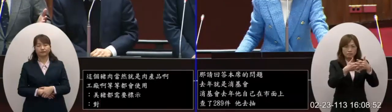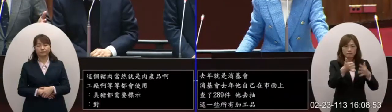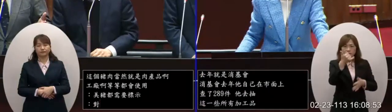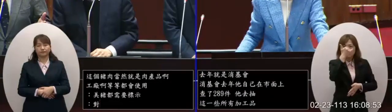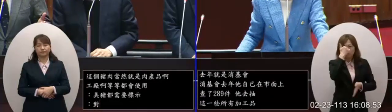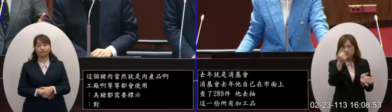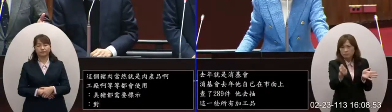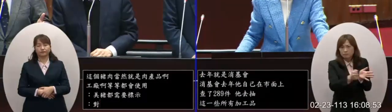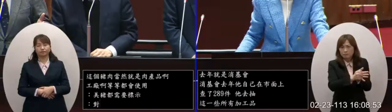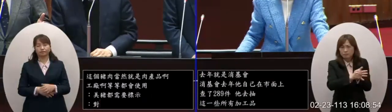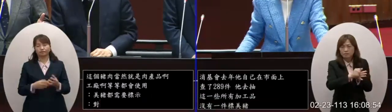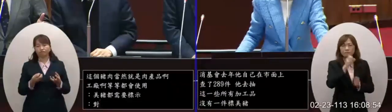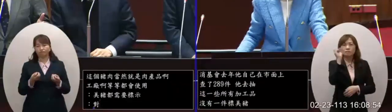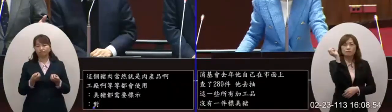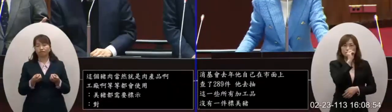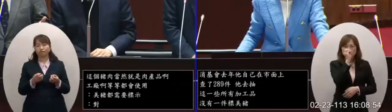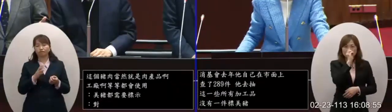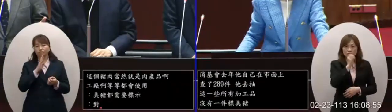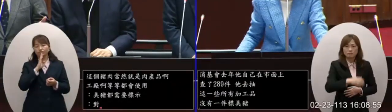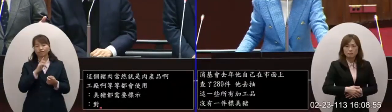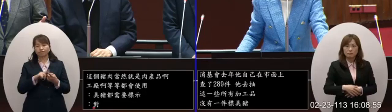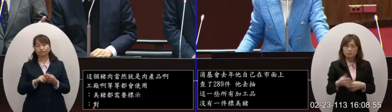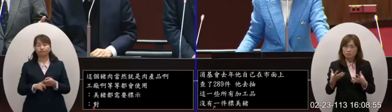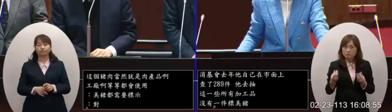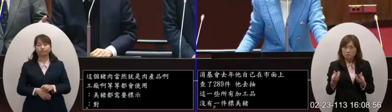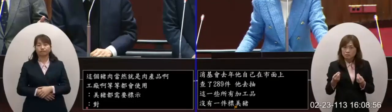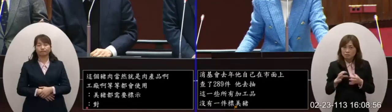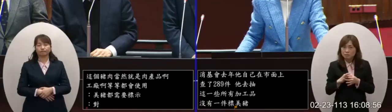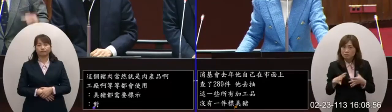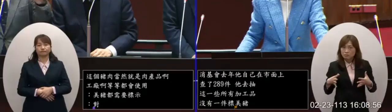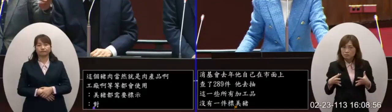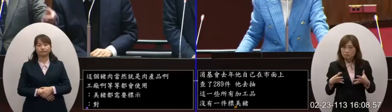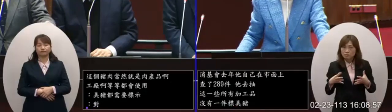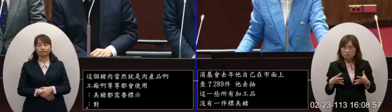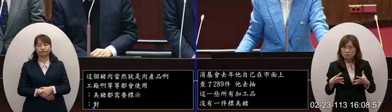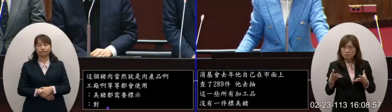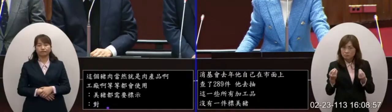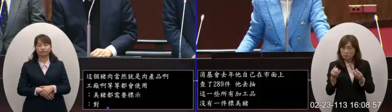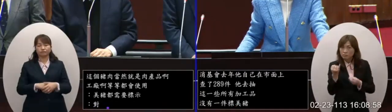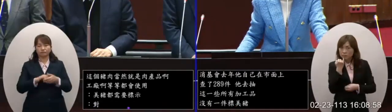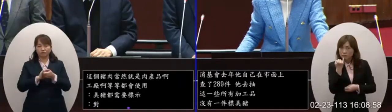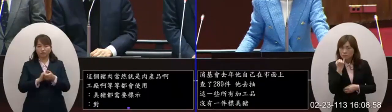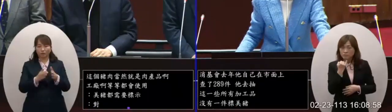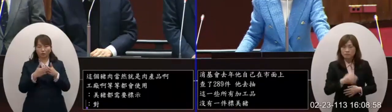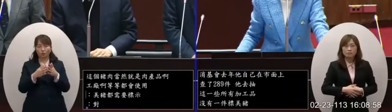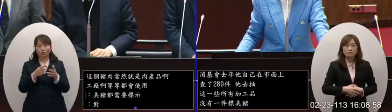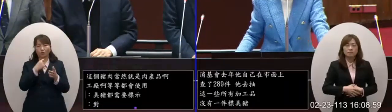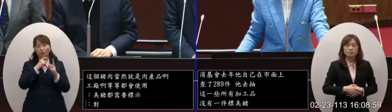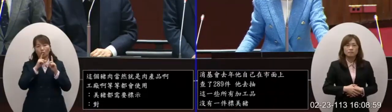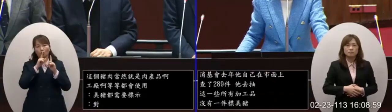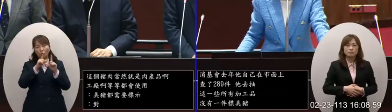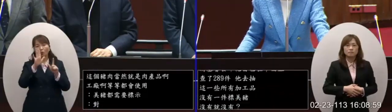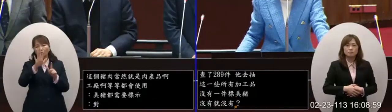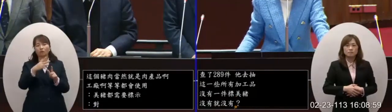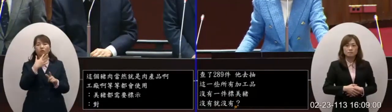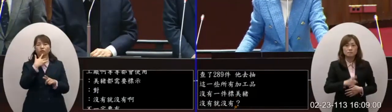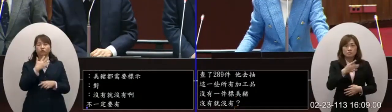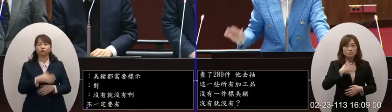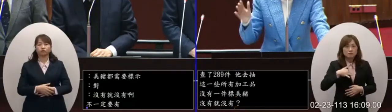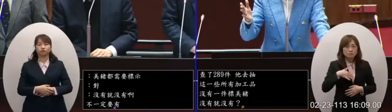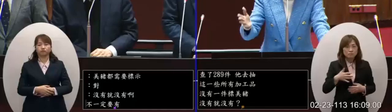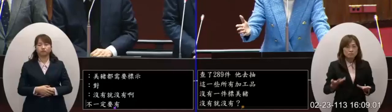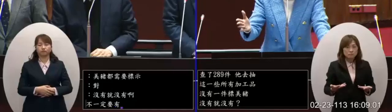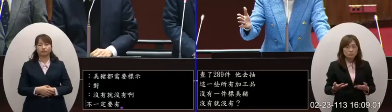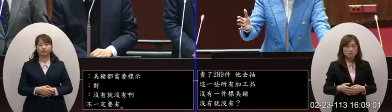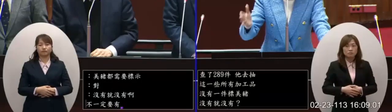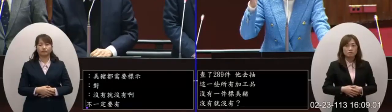没有就没有。 没有就没有。 对啊。 没有就没有。 不一定要说有也奇怪啊。 你知道我们现在，